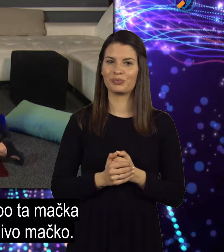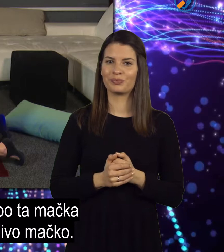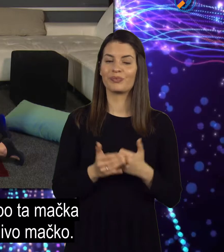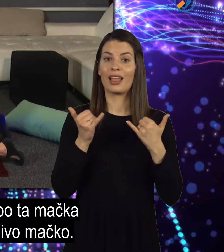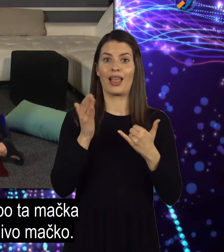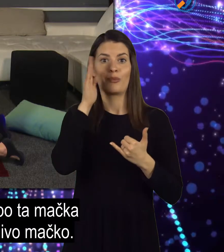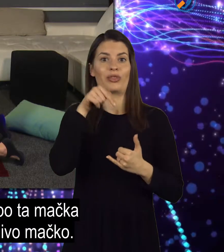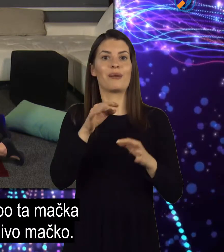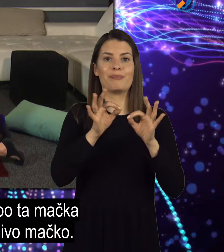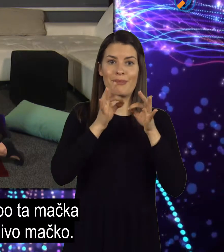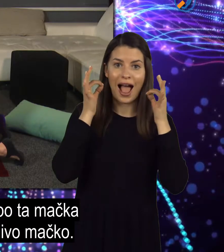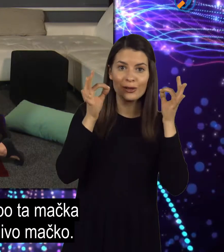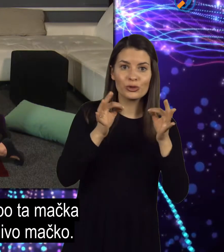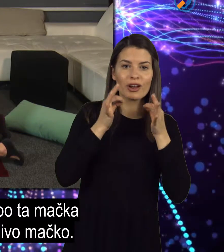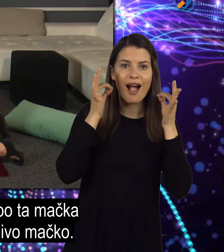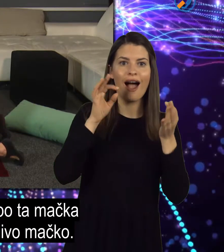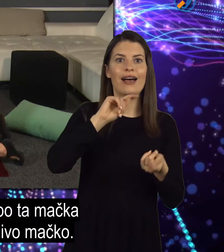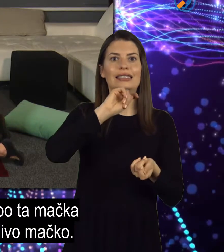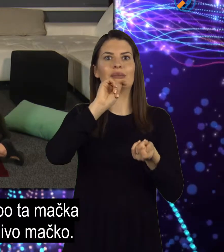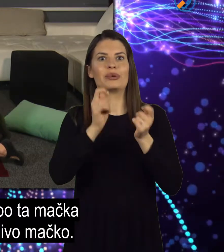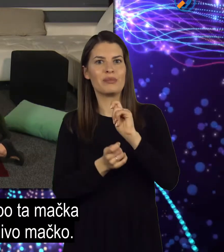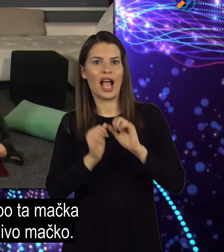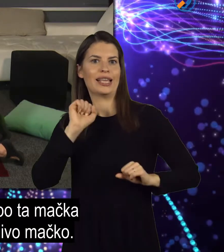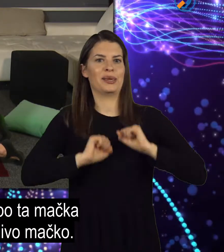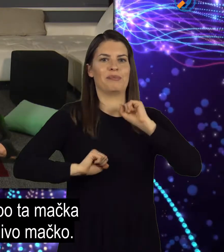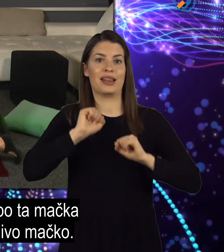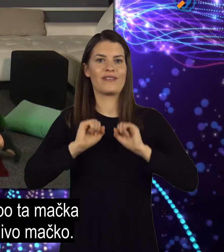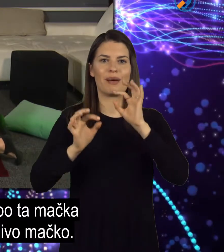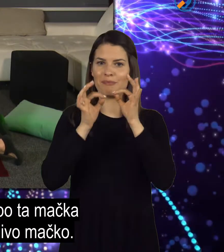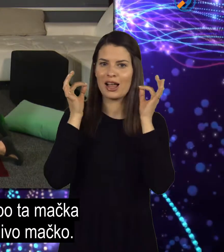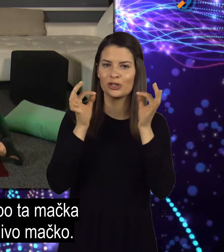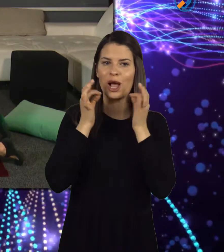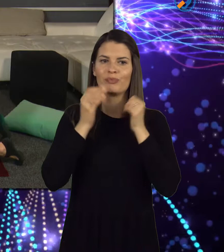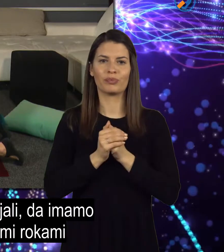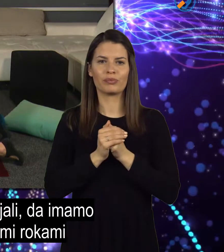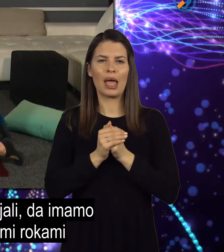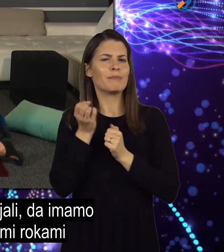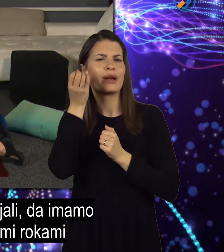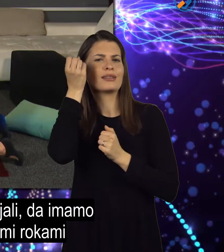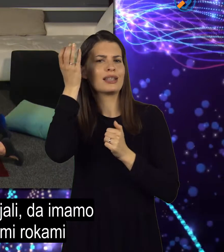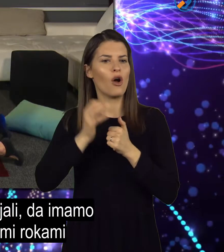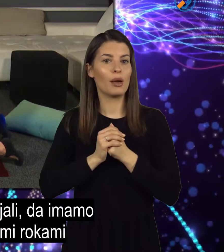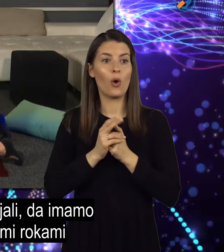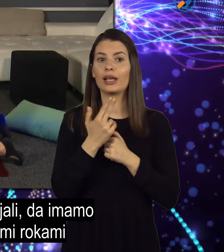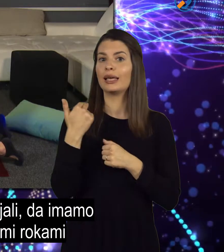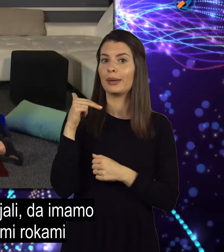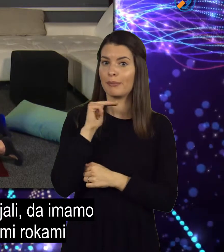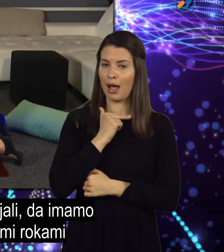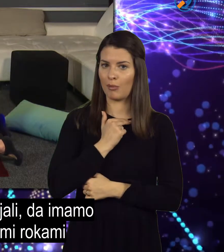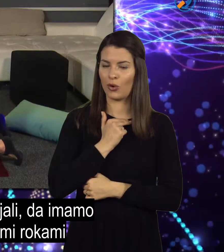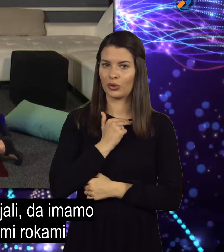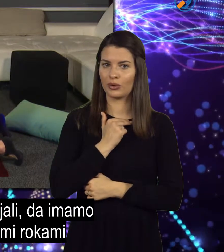Tako, zdaj pa se bo tale mačka spremenila v gibljivo mačko. In si bomo predstavljali, da